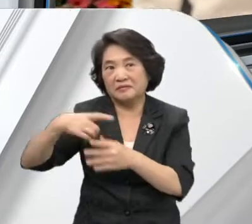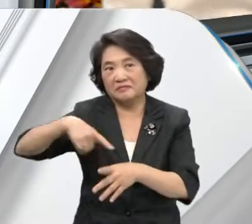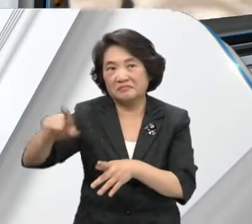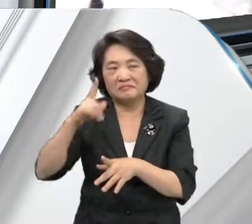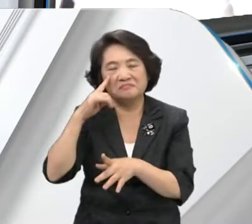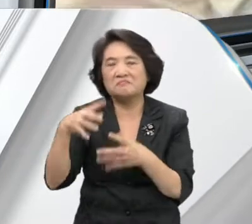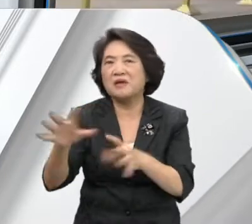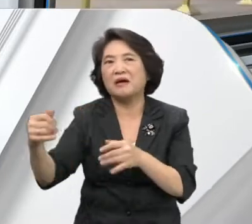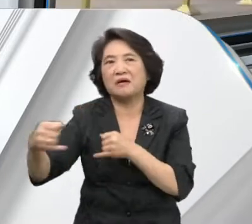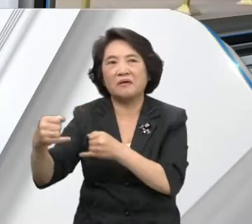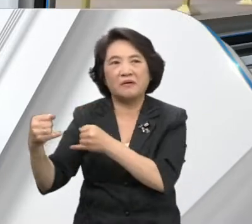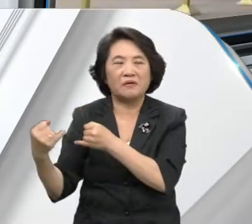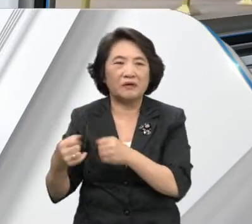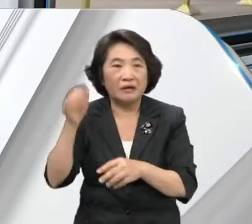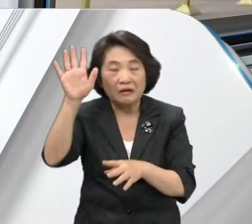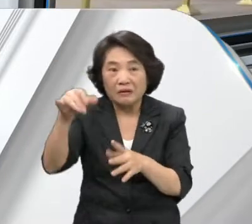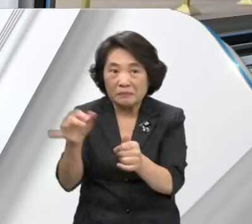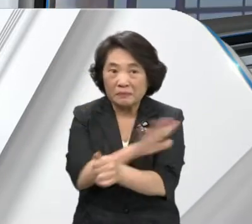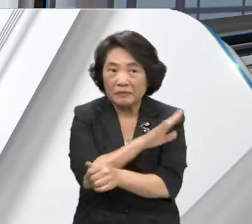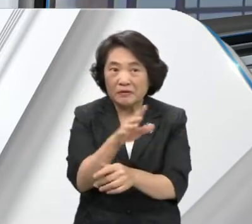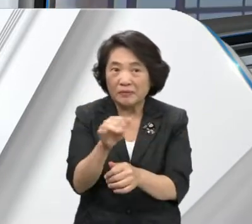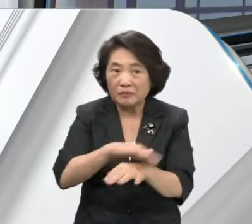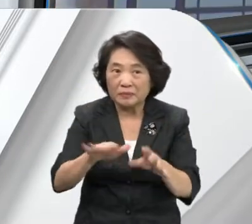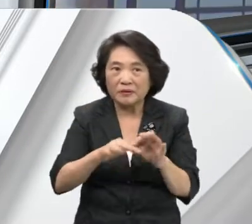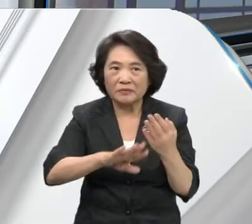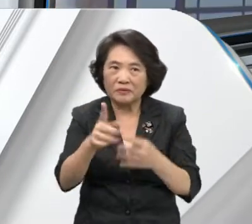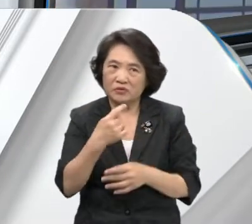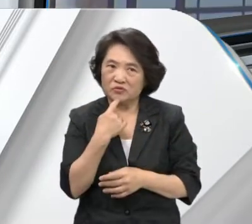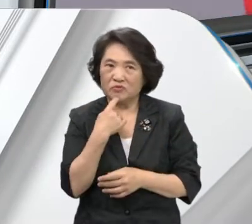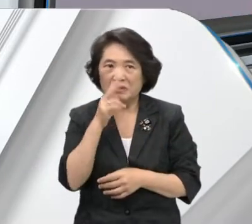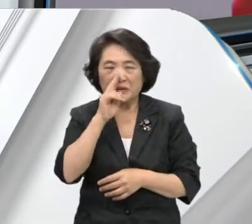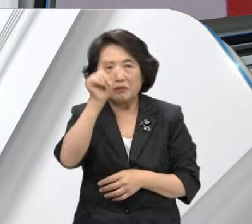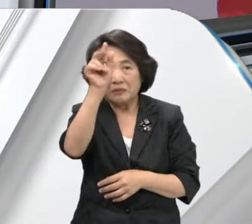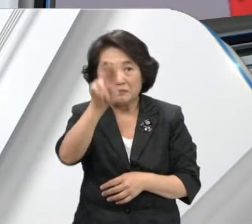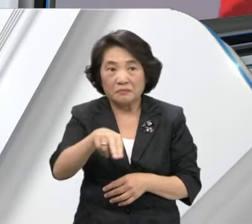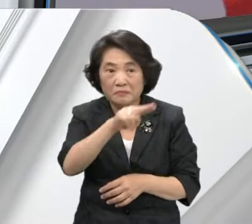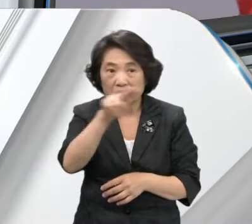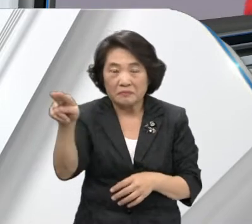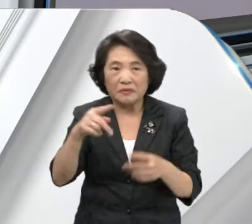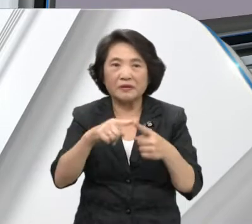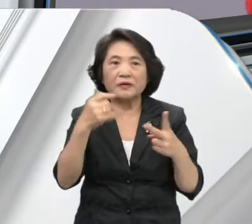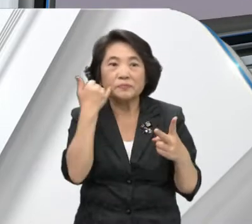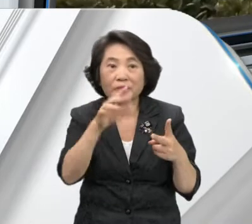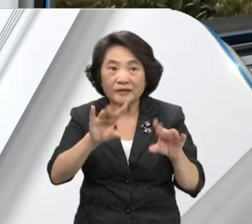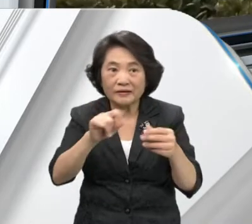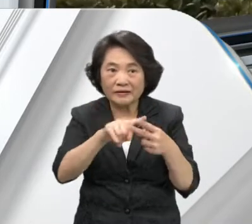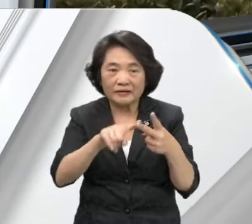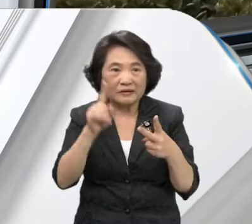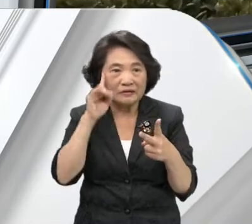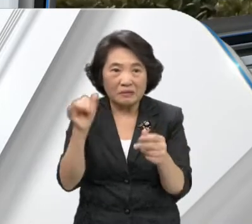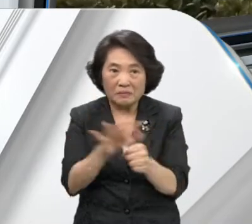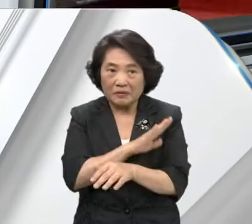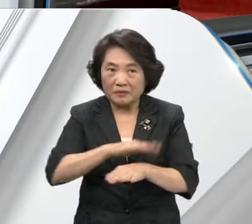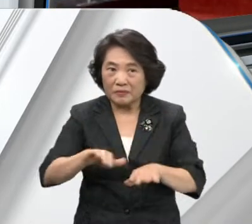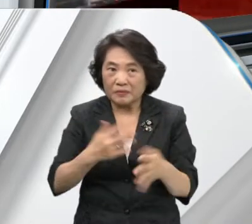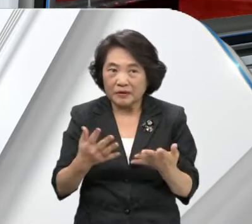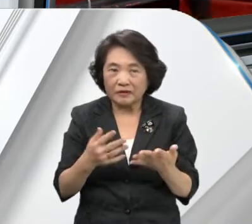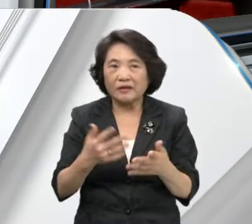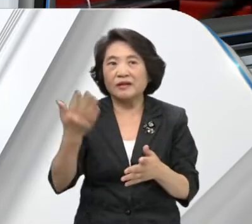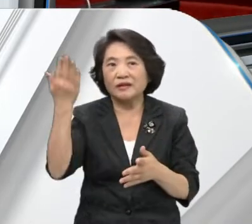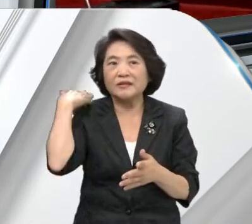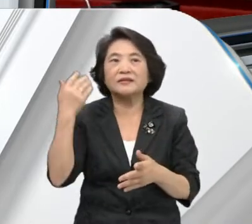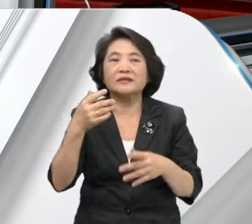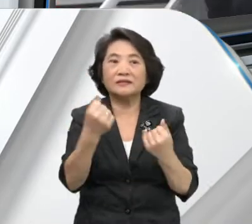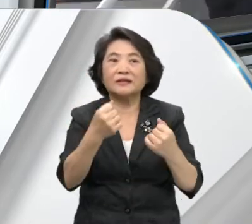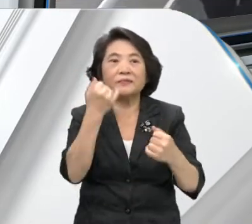出现国派是团告么？与日本外界点名的反对讲了话题，两岸关系会就变化么？前主